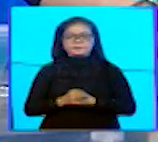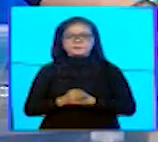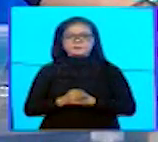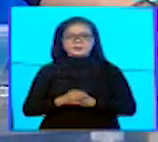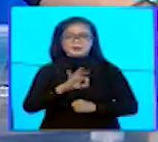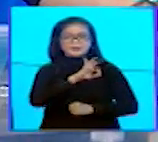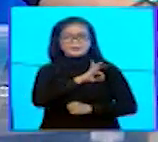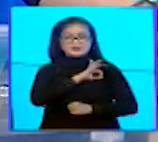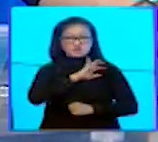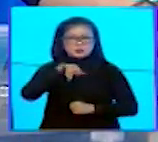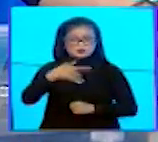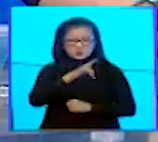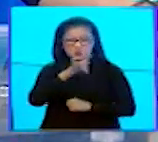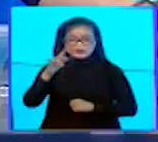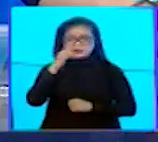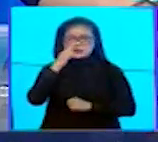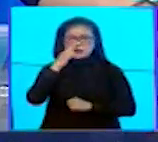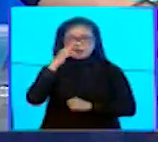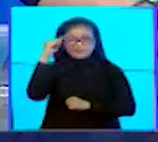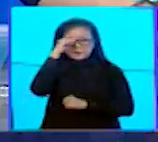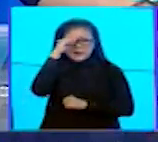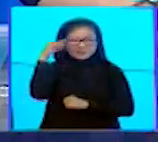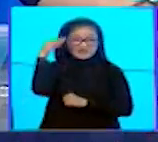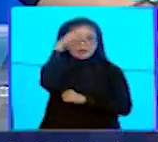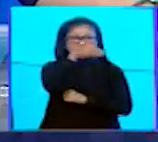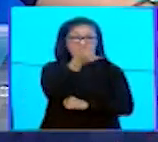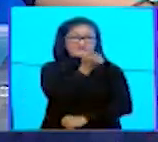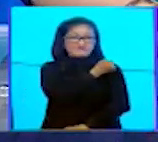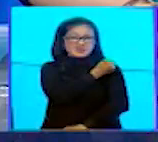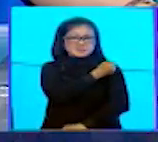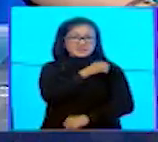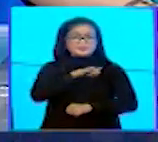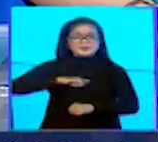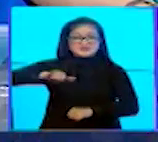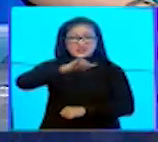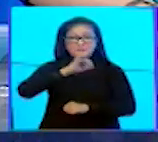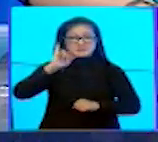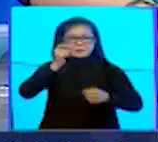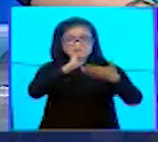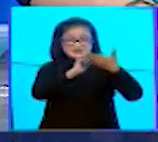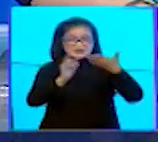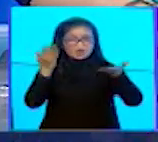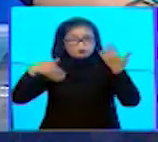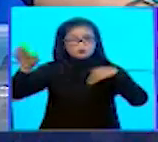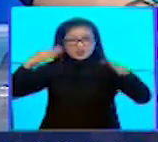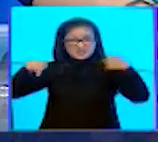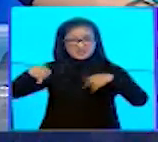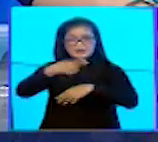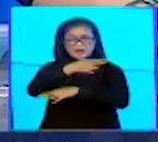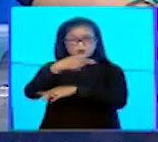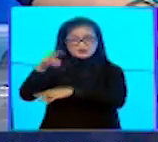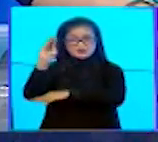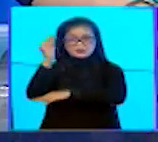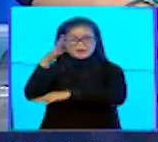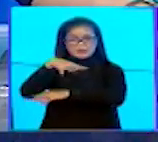Pemirsa, Presiden Jokowi Senin pagi meninjau vaksinasi massal untuk seniman dan budayawan di Galeri Nasional Indonesia, Gambir, Jakarta Pusat. Vaksinasi